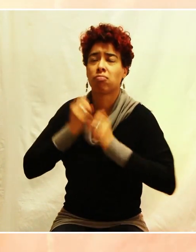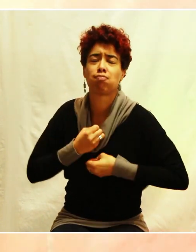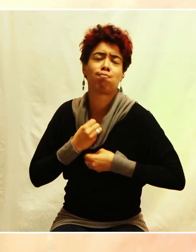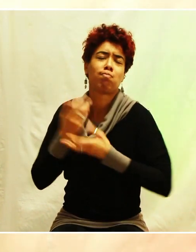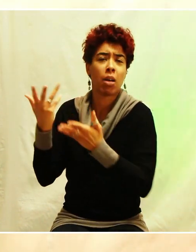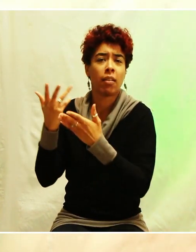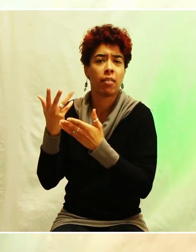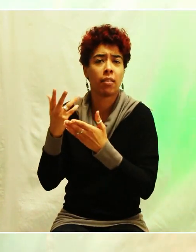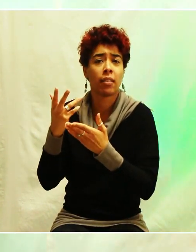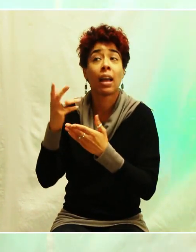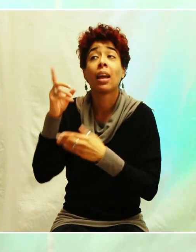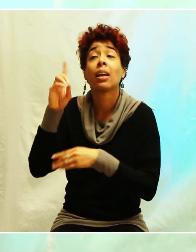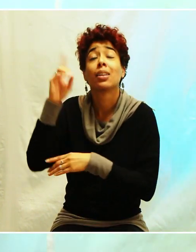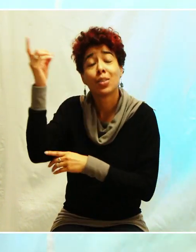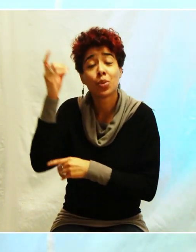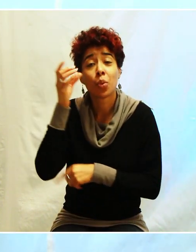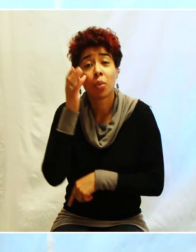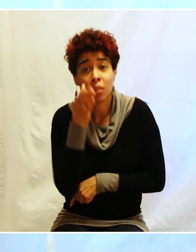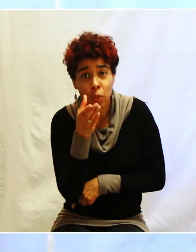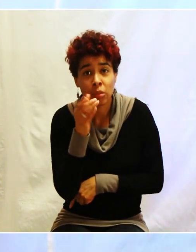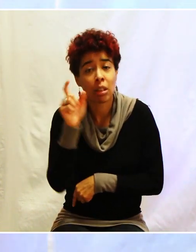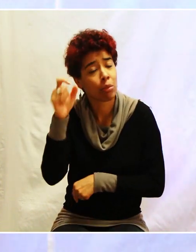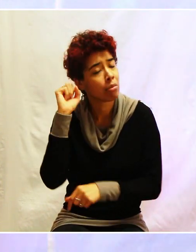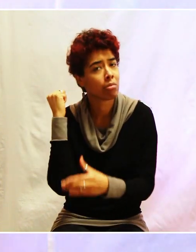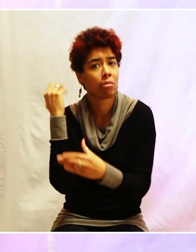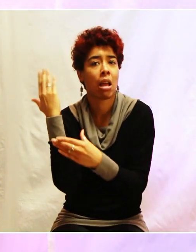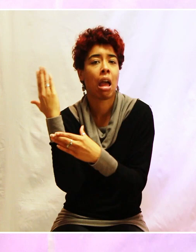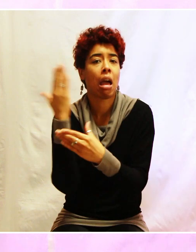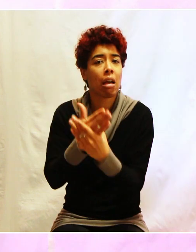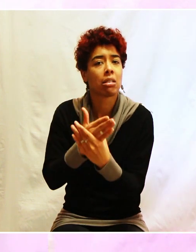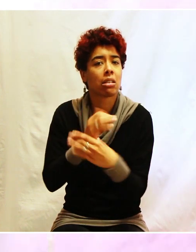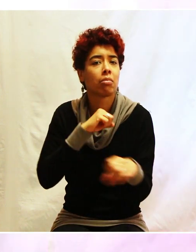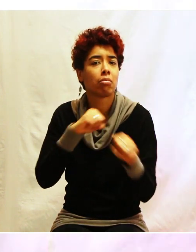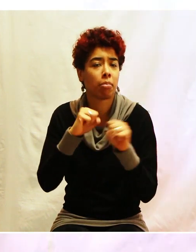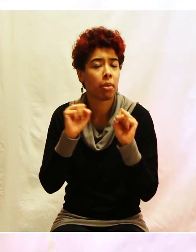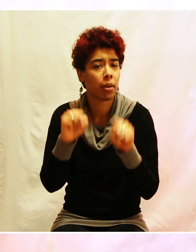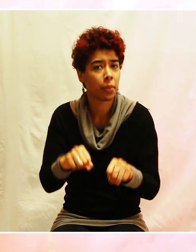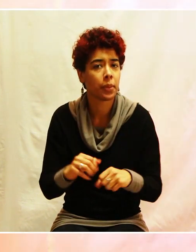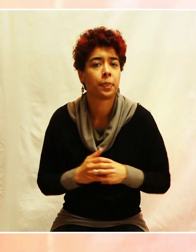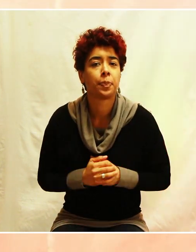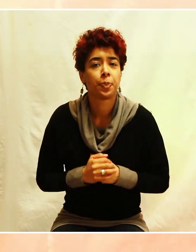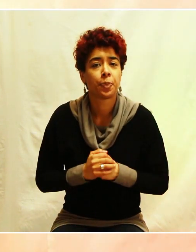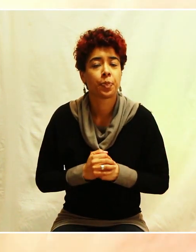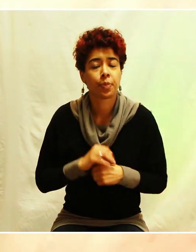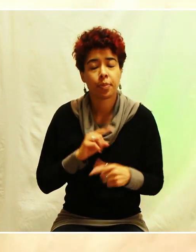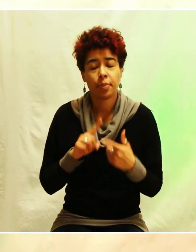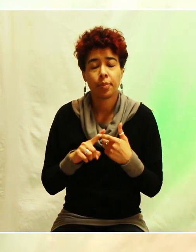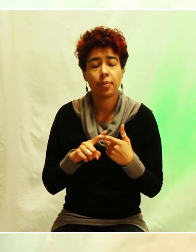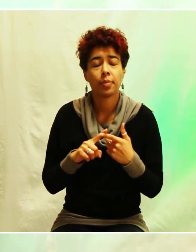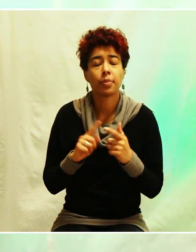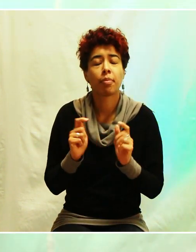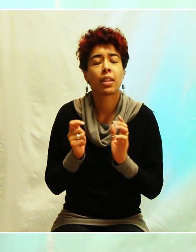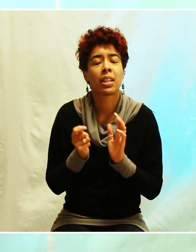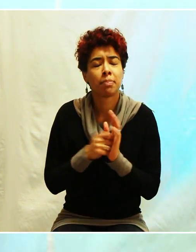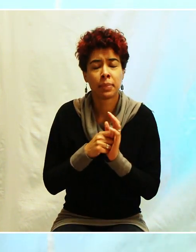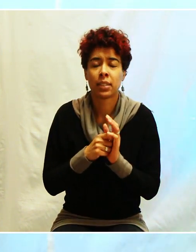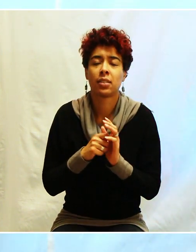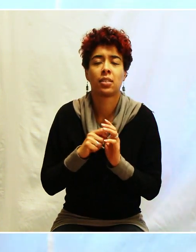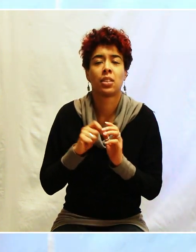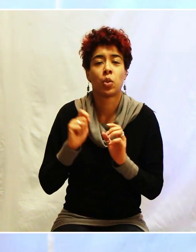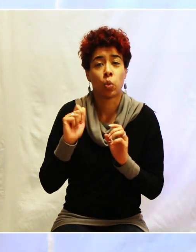entend et il agira. Le deuxième point, c'est que, quand on vient dans sa présence, la Bible nous dit de fermer la